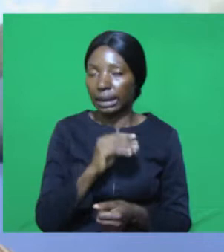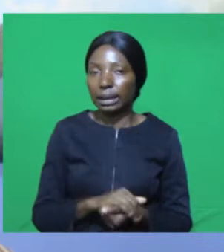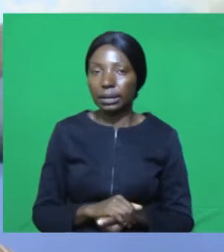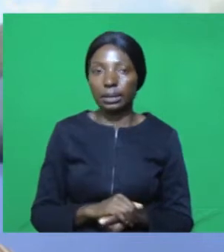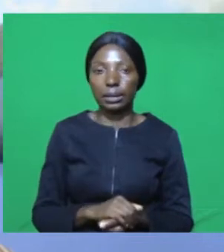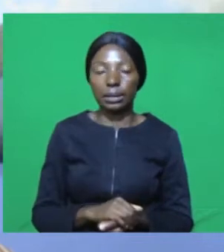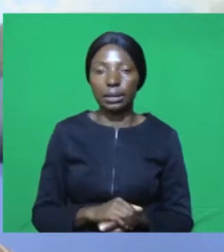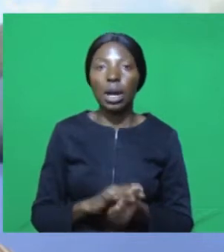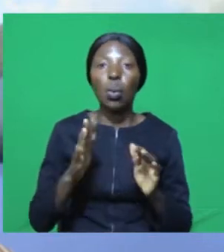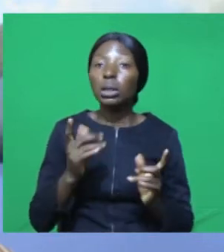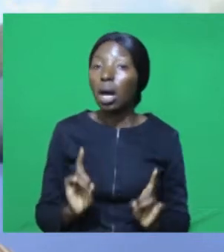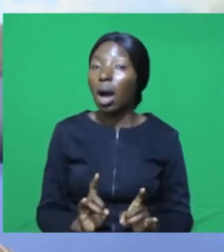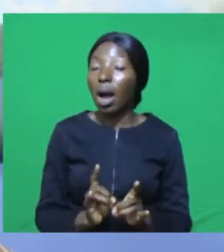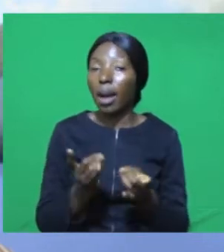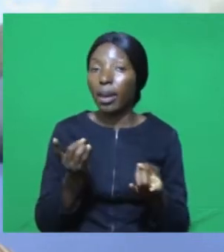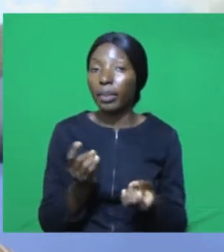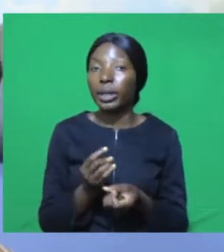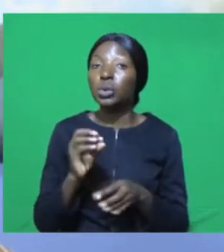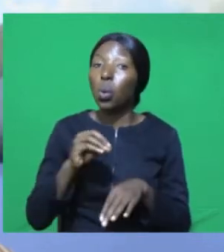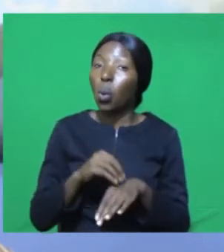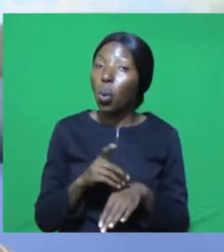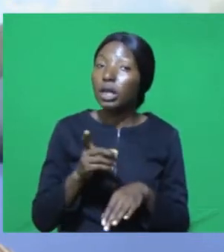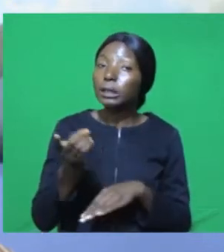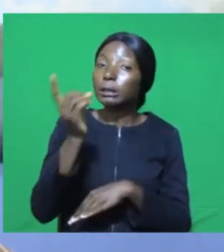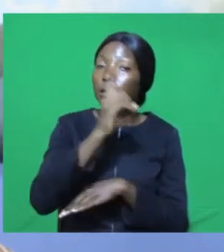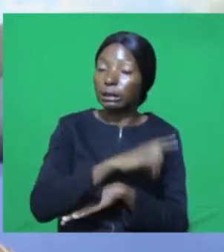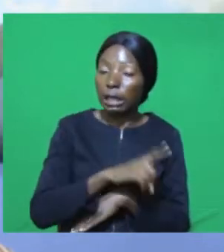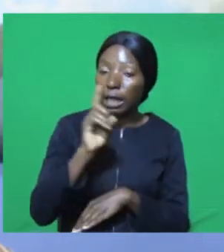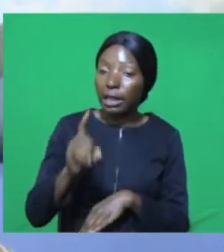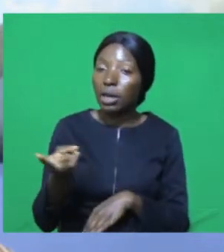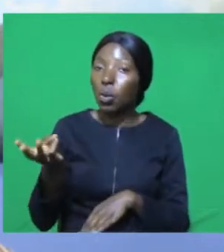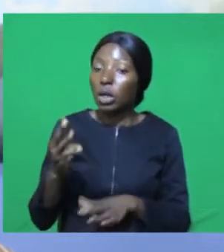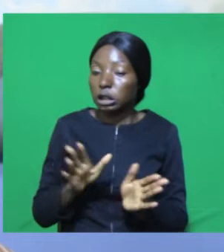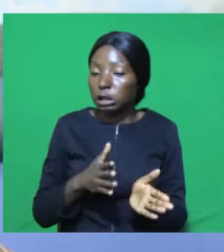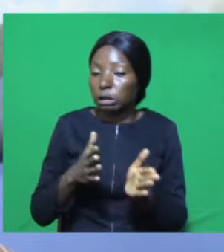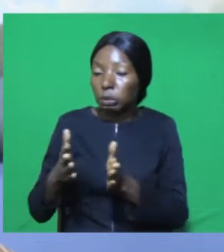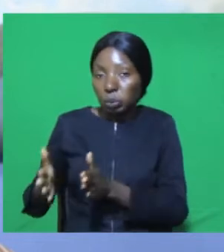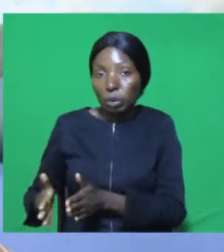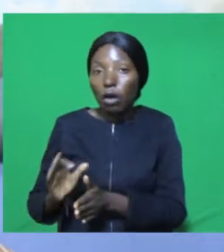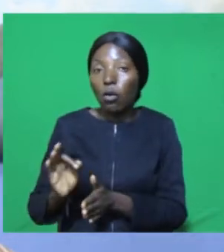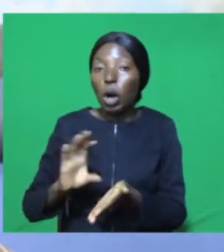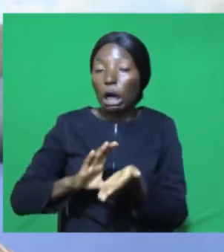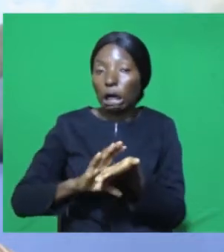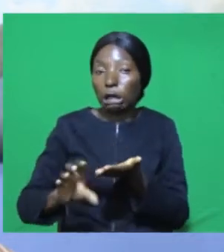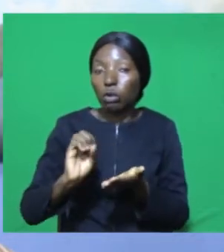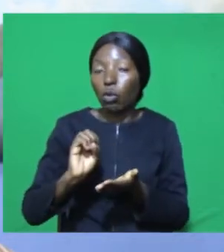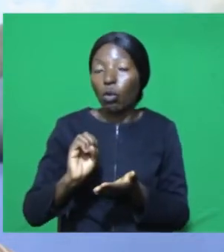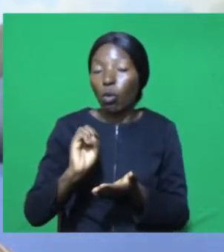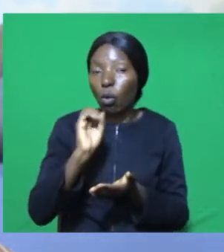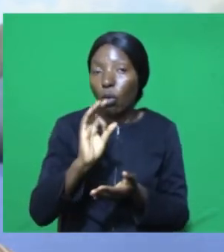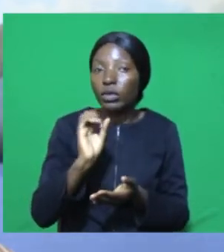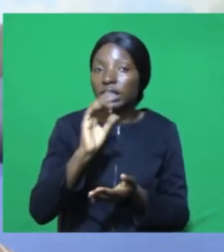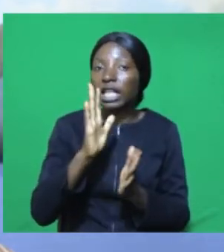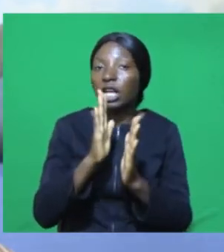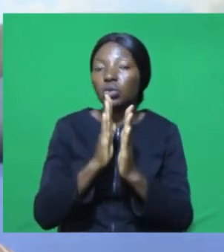panapa ndezvaiitika pazuva rakatsaurwa naMwari rekuchenesa sanctuary. Okay,